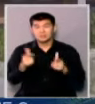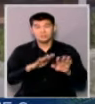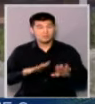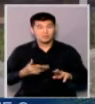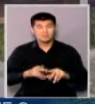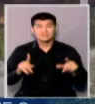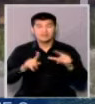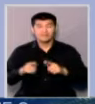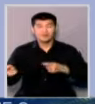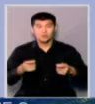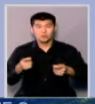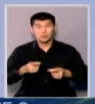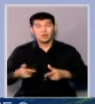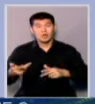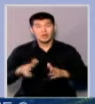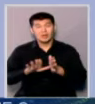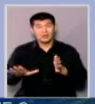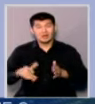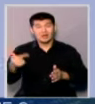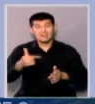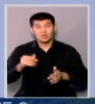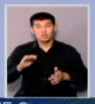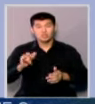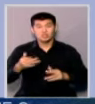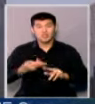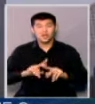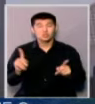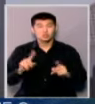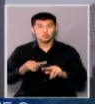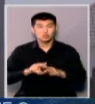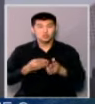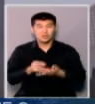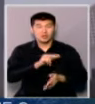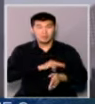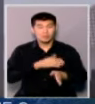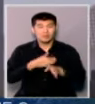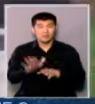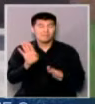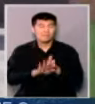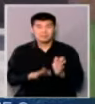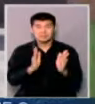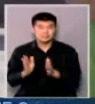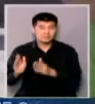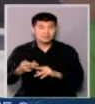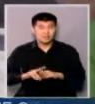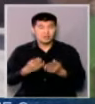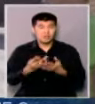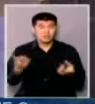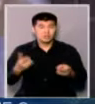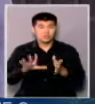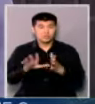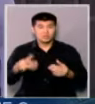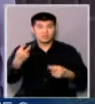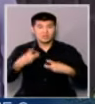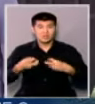со словами руководителя городской электросети «Атырау Жарык» и отметил, что работы ведутся бессистемно. Перебои электроэнергии –